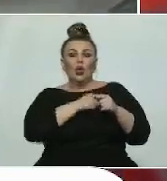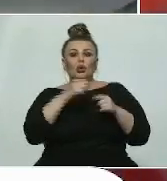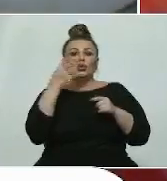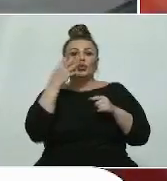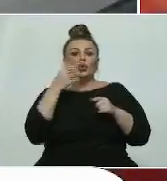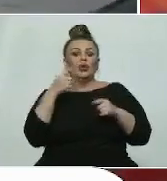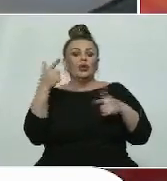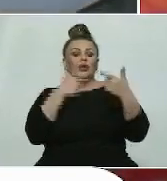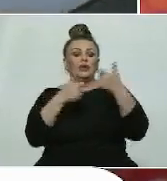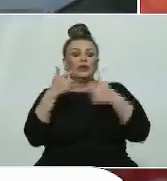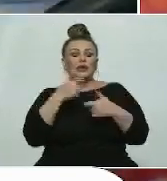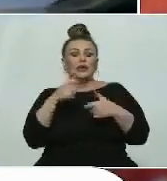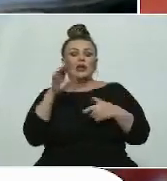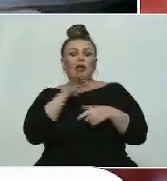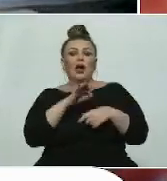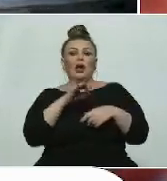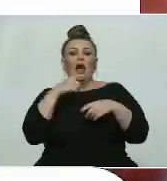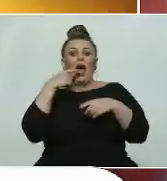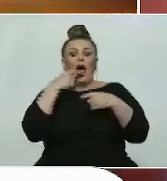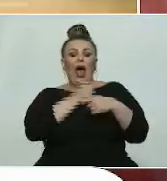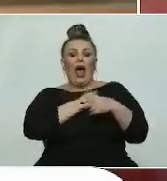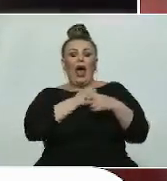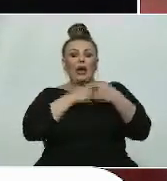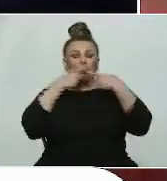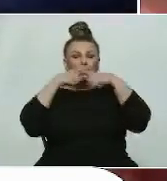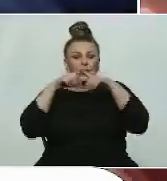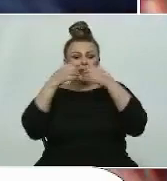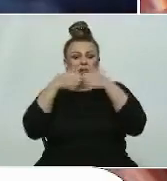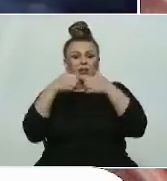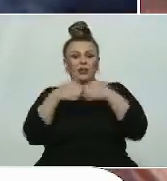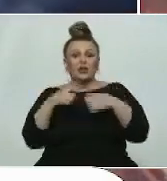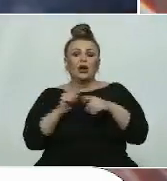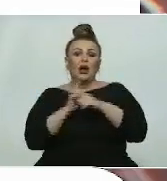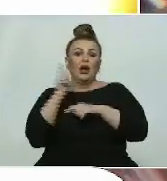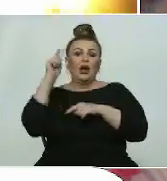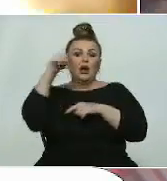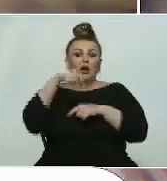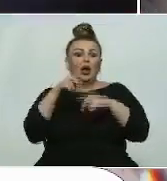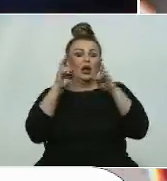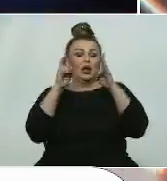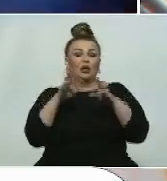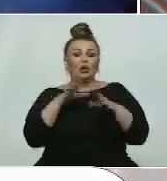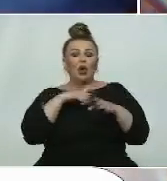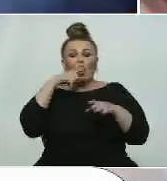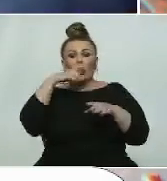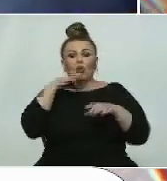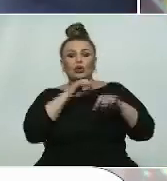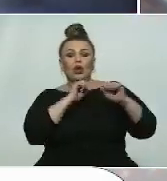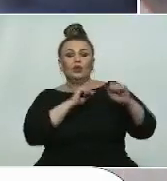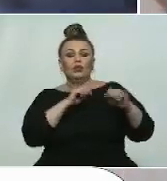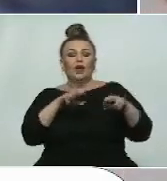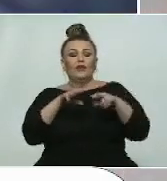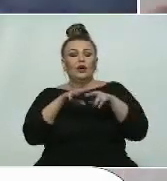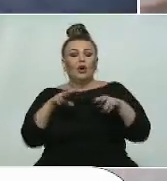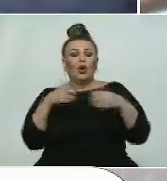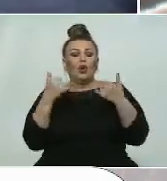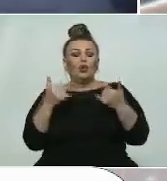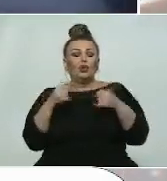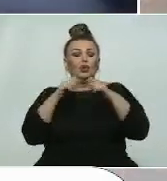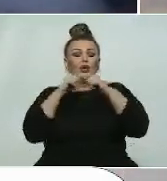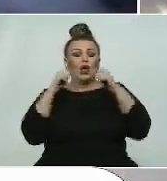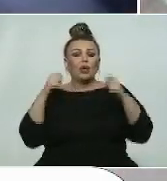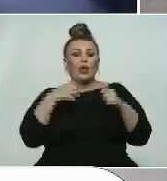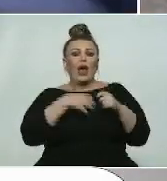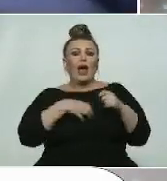4 silah sursat və 1 hərbi texnika anbarına da raket zərbələri indirilib. Rusiya Müdafiə Nazirliyinin bugünkü